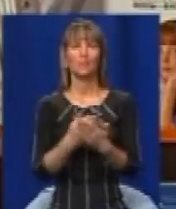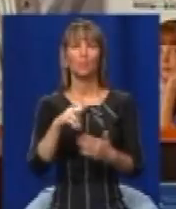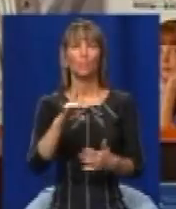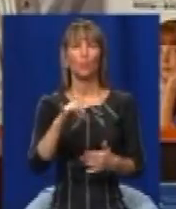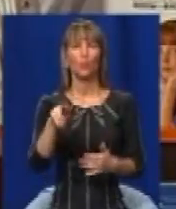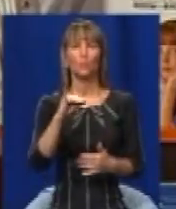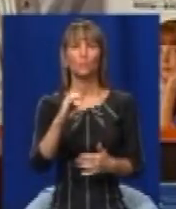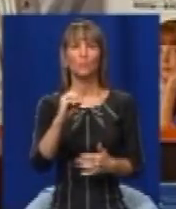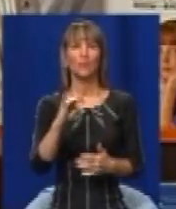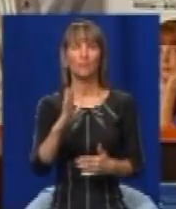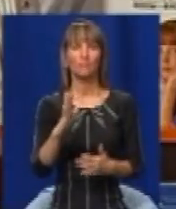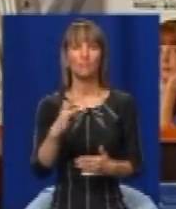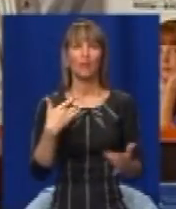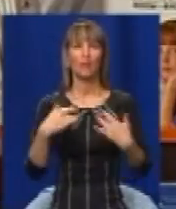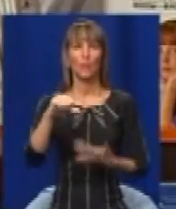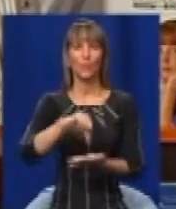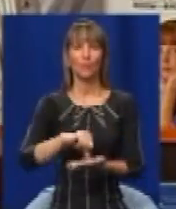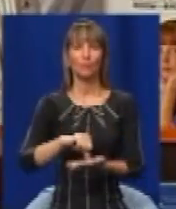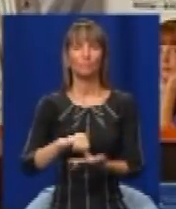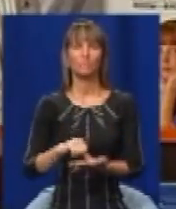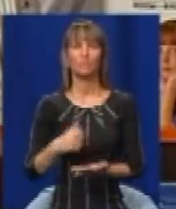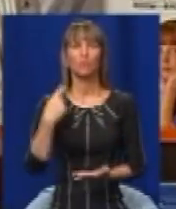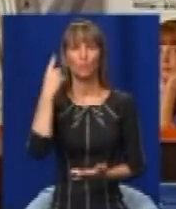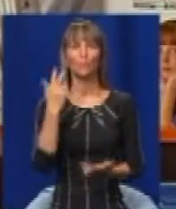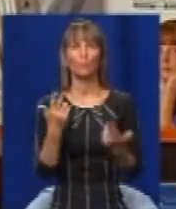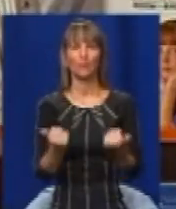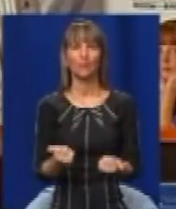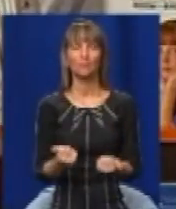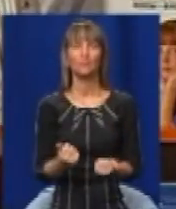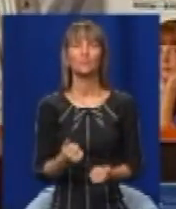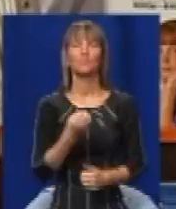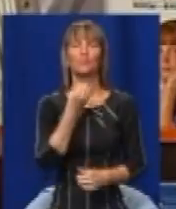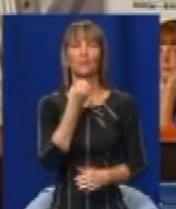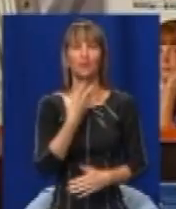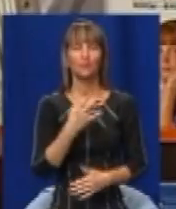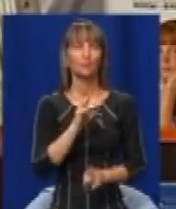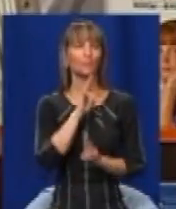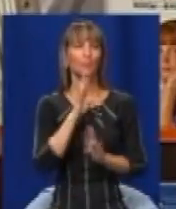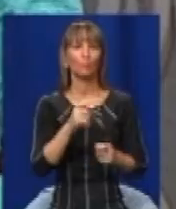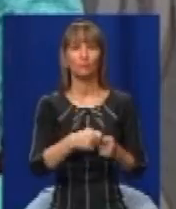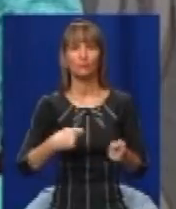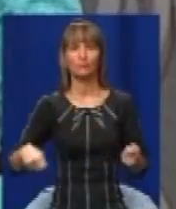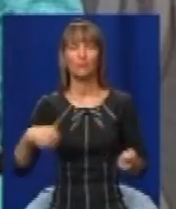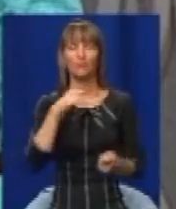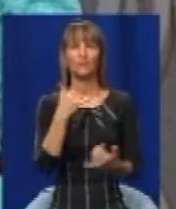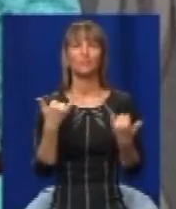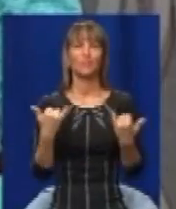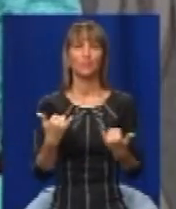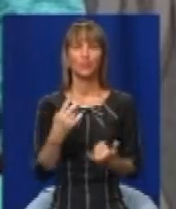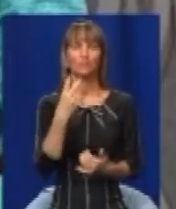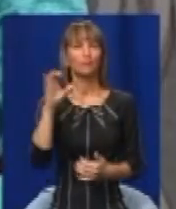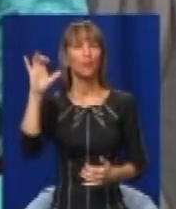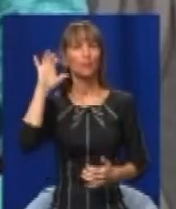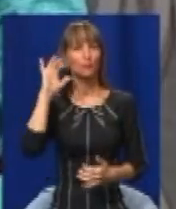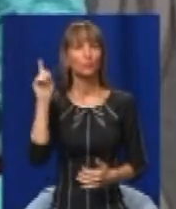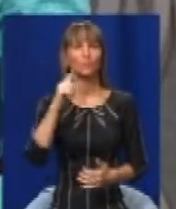кінопродюсерів, кіно, акторів? Дуже думаю, так. Добре тоді. Ну, не будемо тягнути час. Давайте зараз